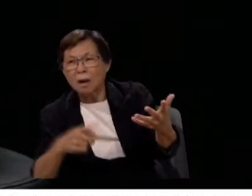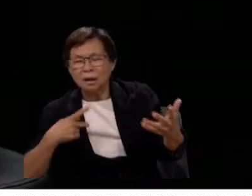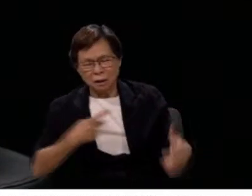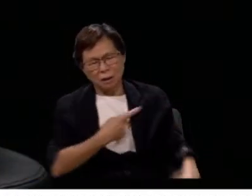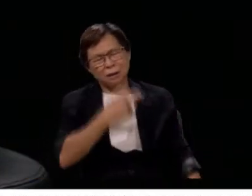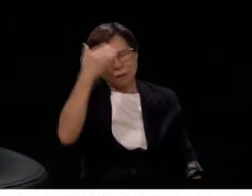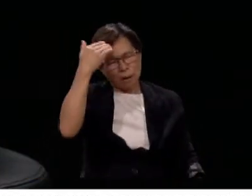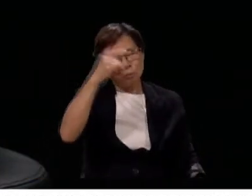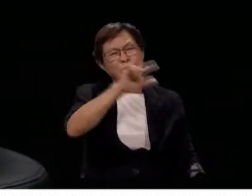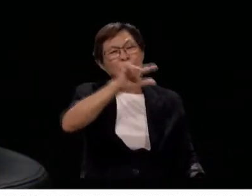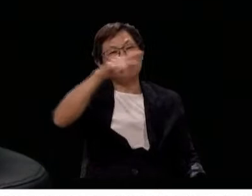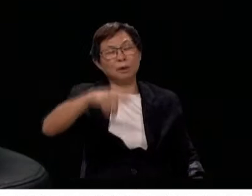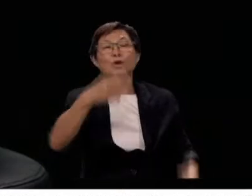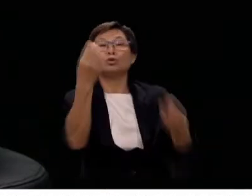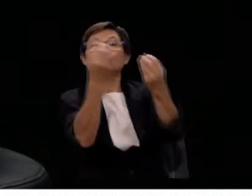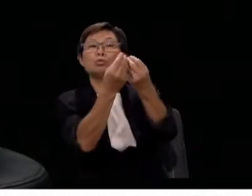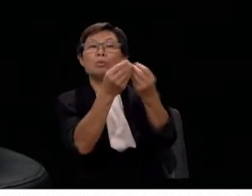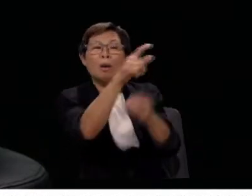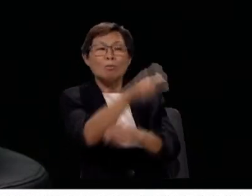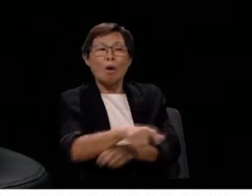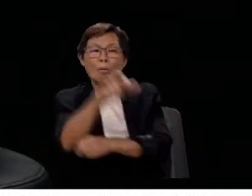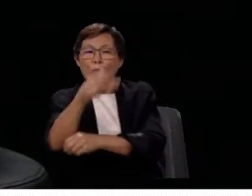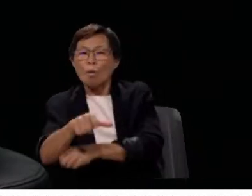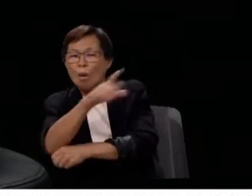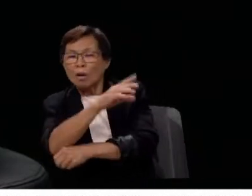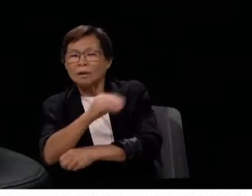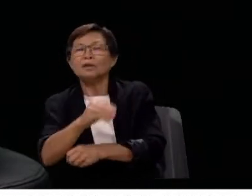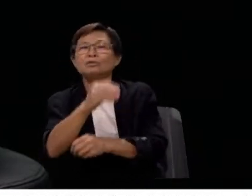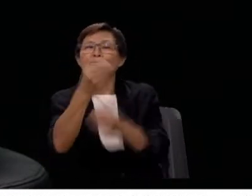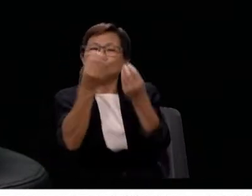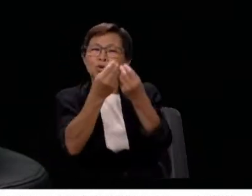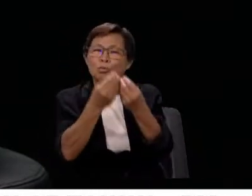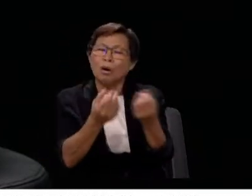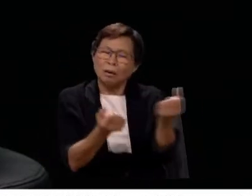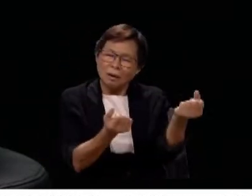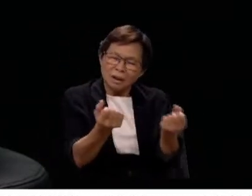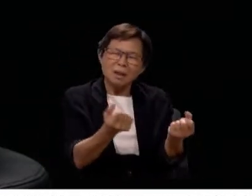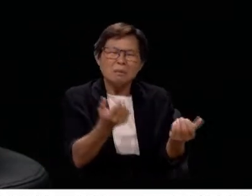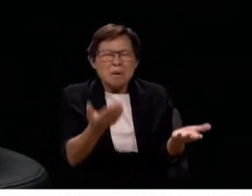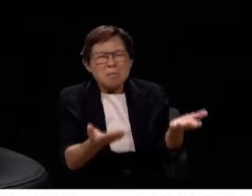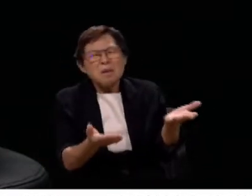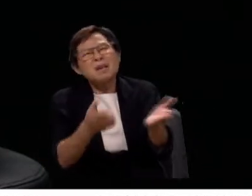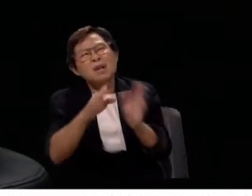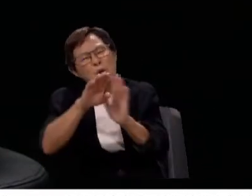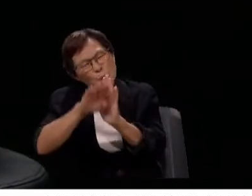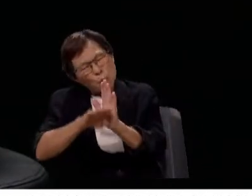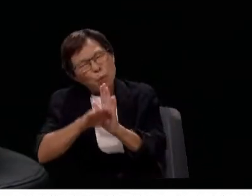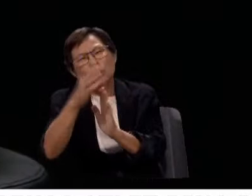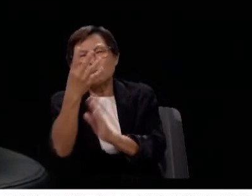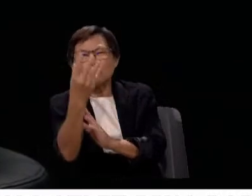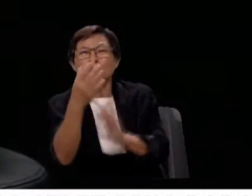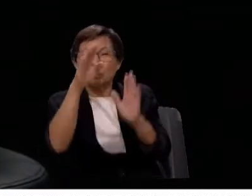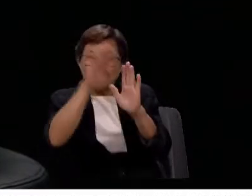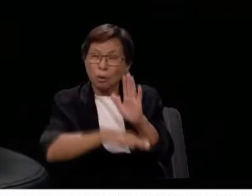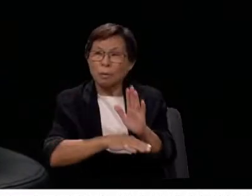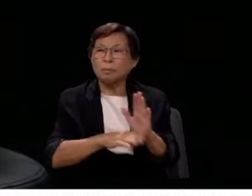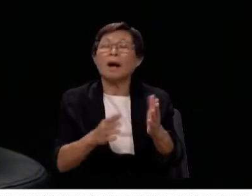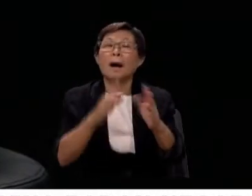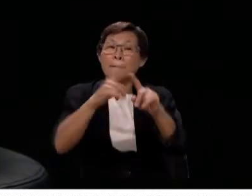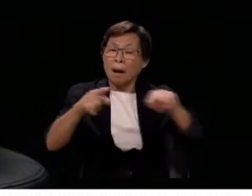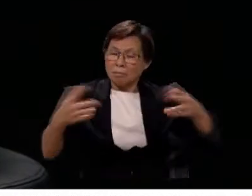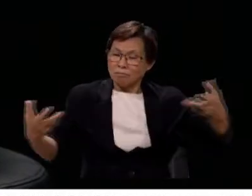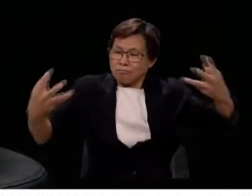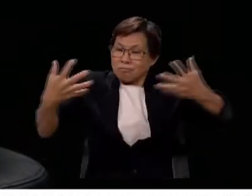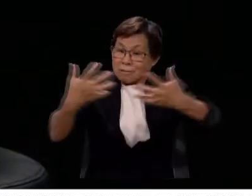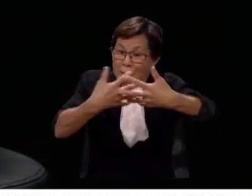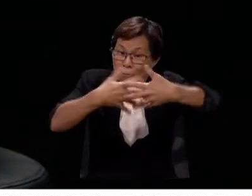bagaimana jumlah trafiknya Tak Begitu juga mungkin di Smart harga uang tapi sebagai tuyulnya digabungkan dengan pathway to